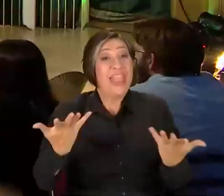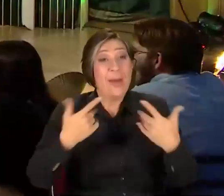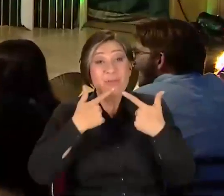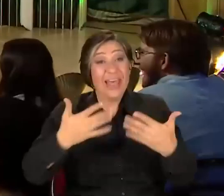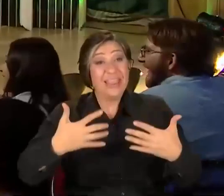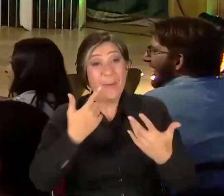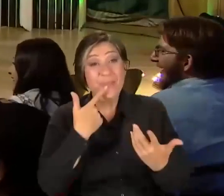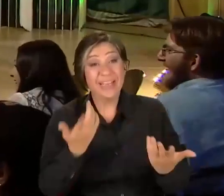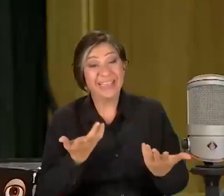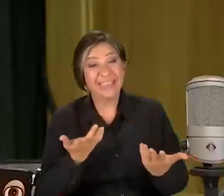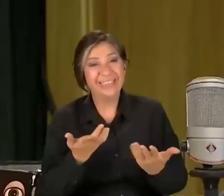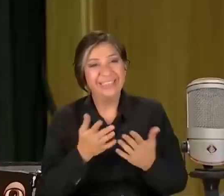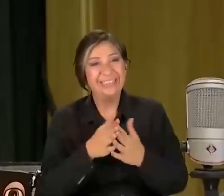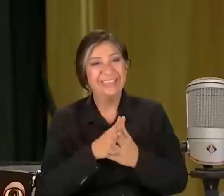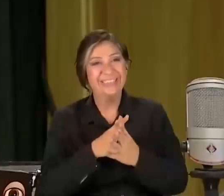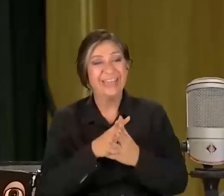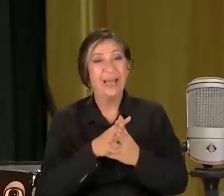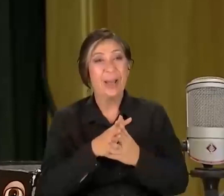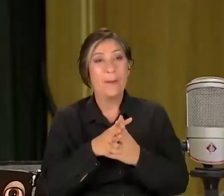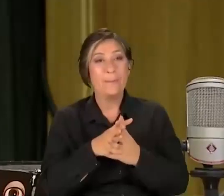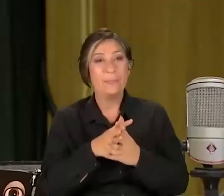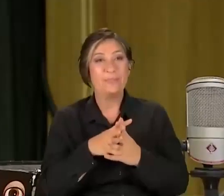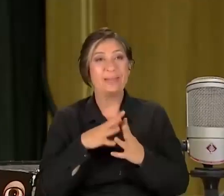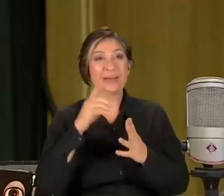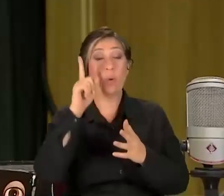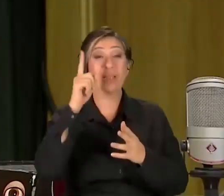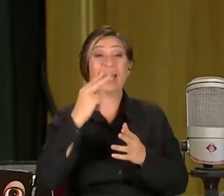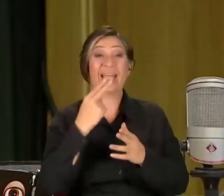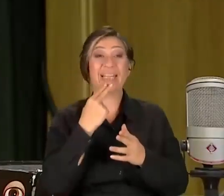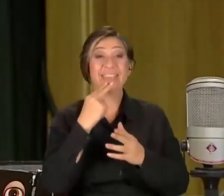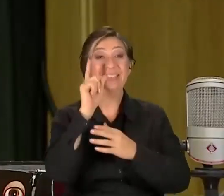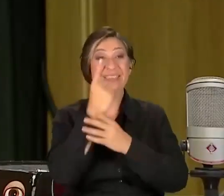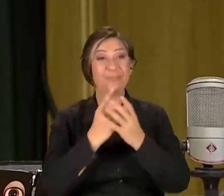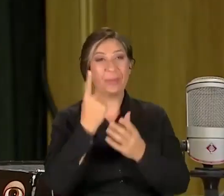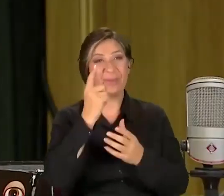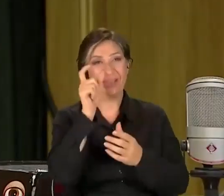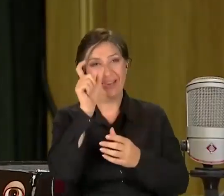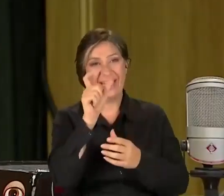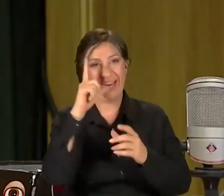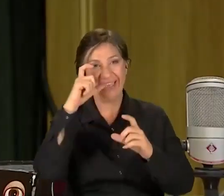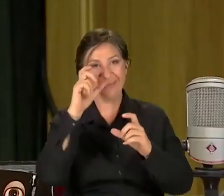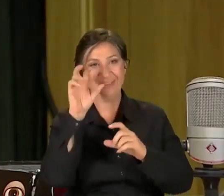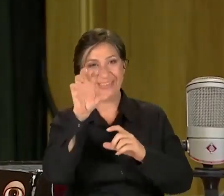ne? Ne anlatıyor bu? Markizli kadınların çıplak bir hali var da abi, o yüzden.